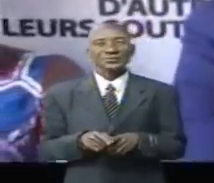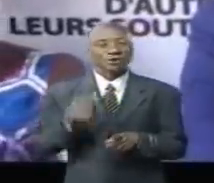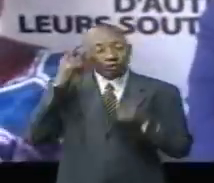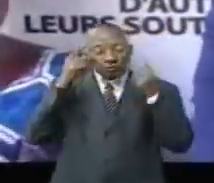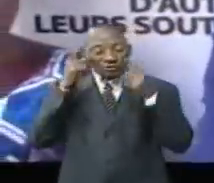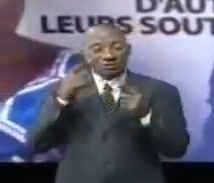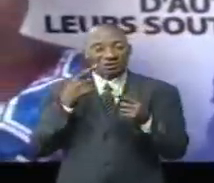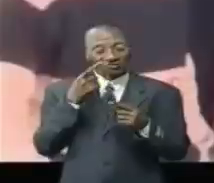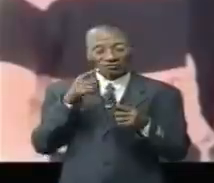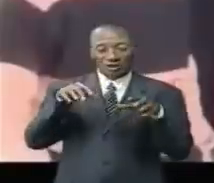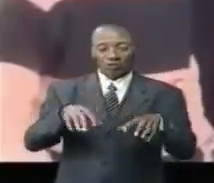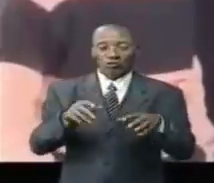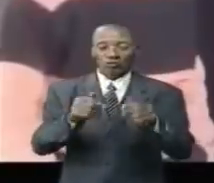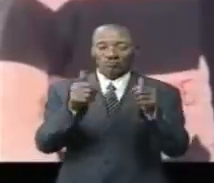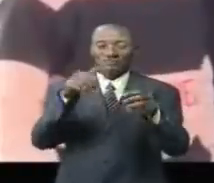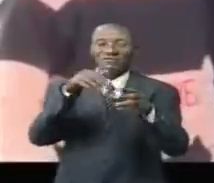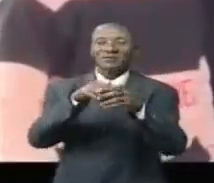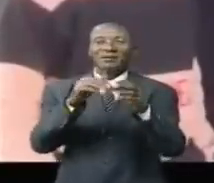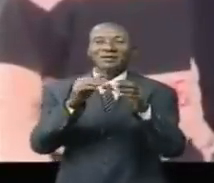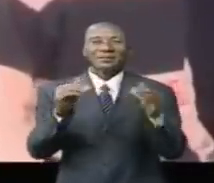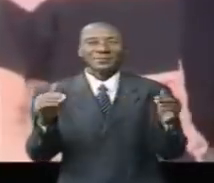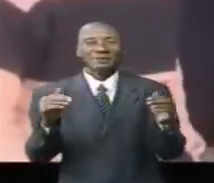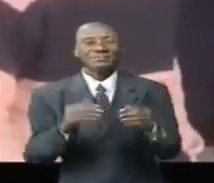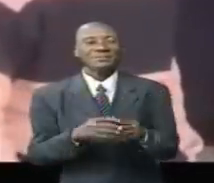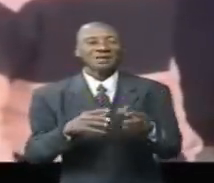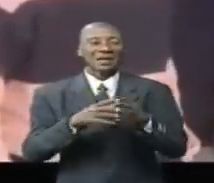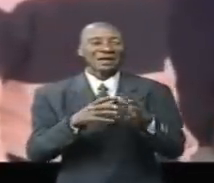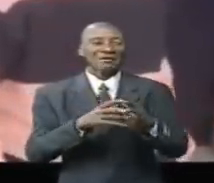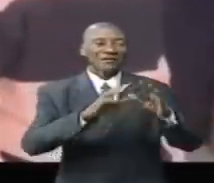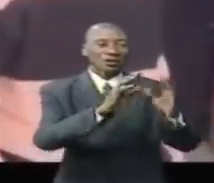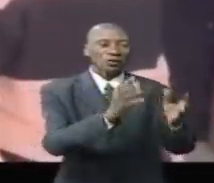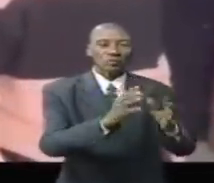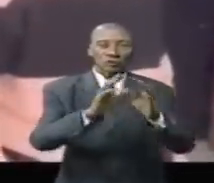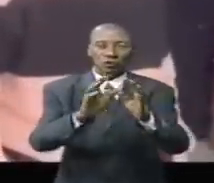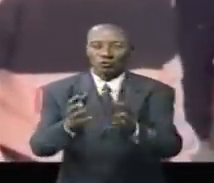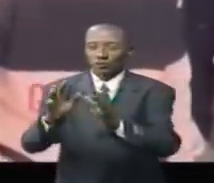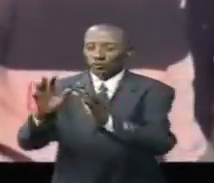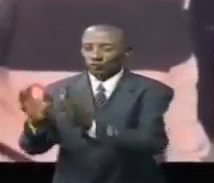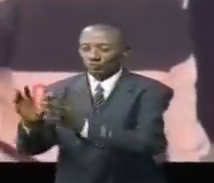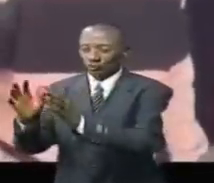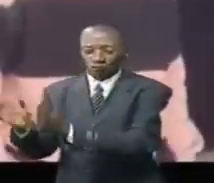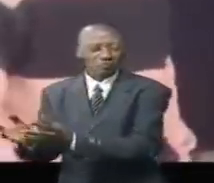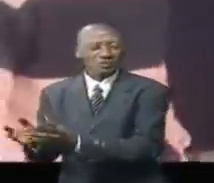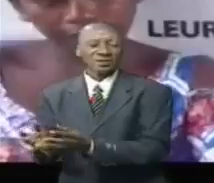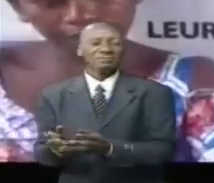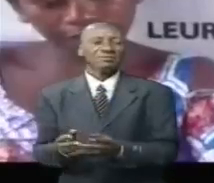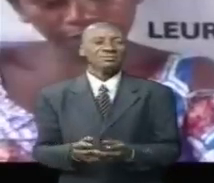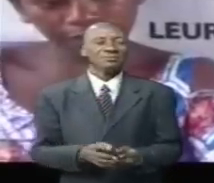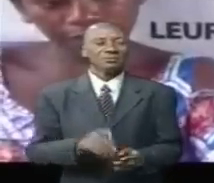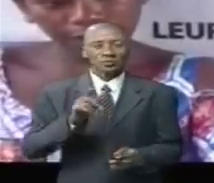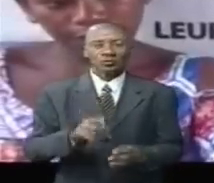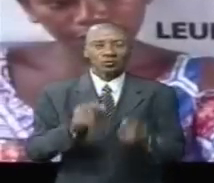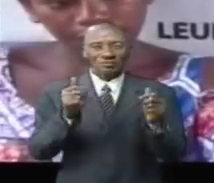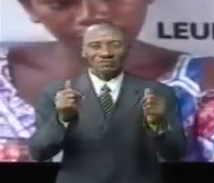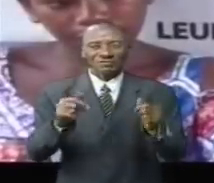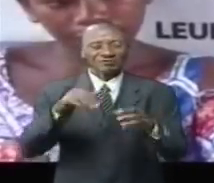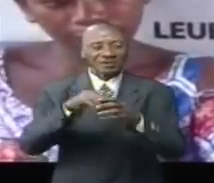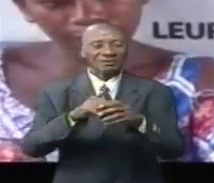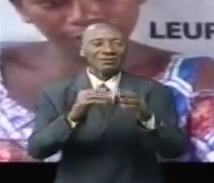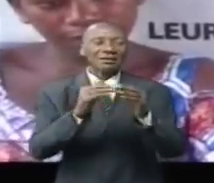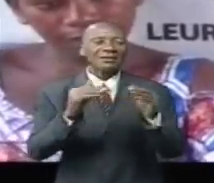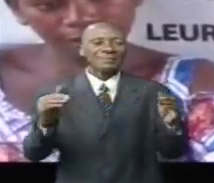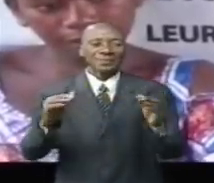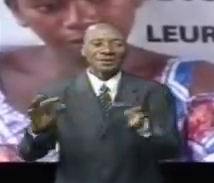Congo en paix, avec toutes les communautés et d'autres compatriotes qui ont lancé leur soutien aux